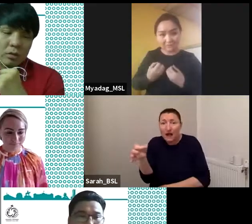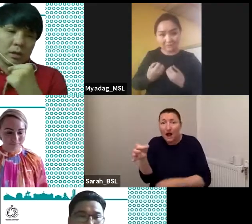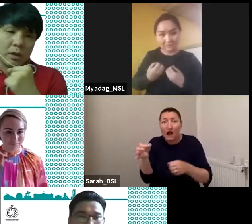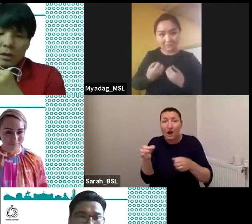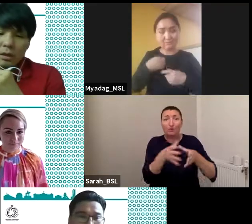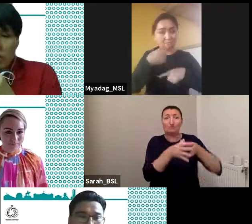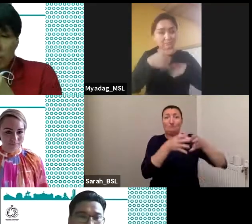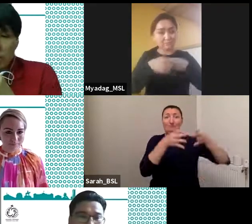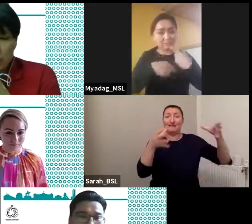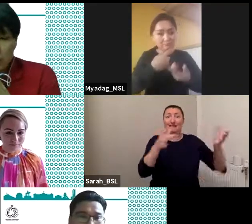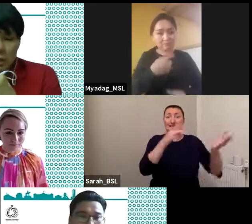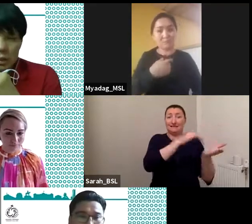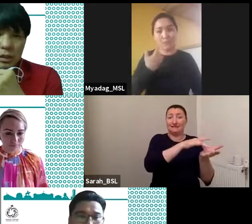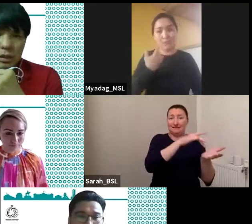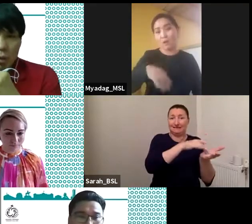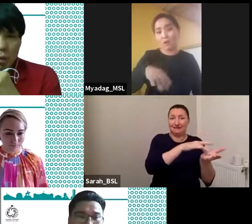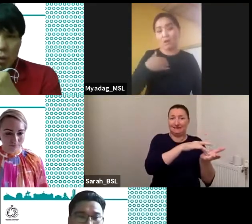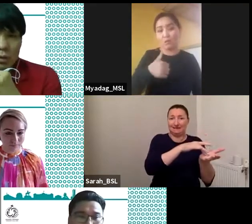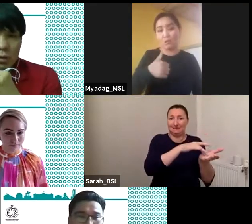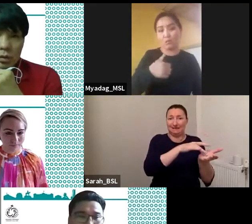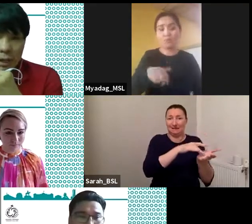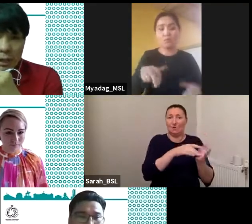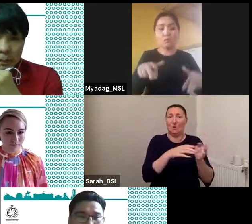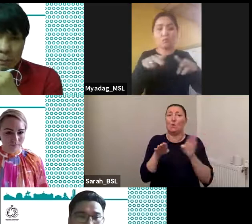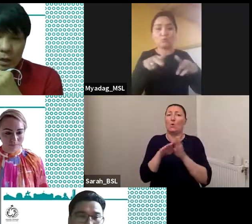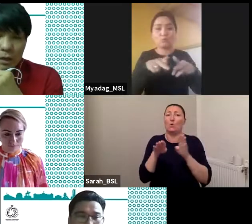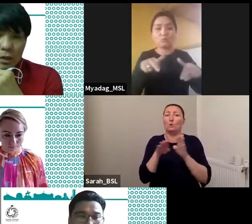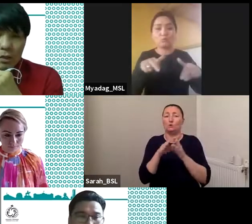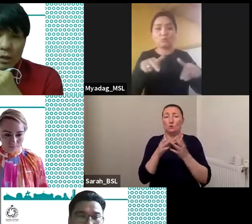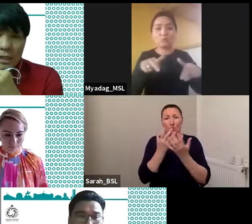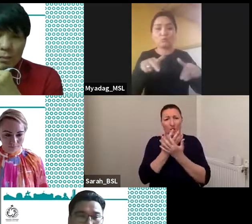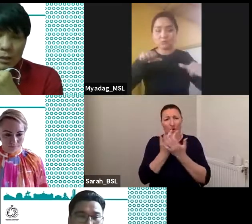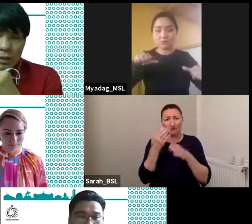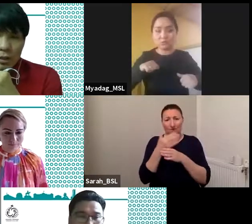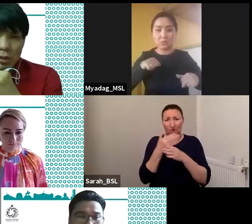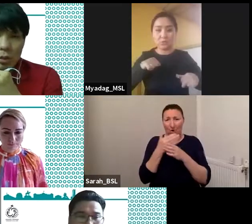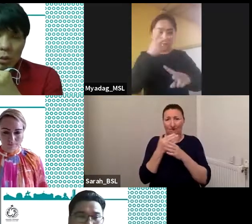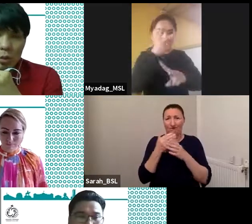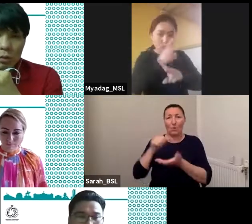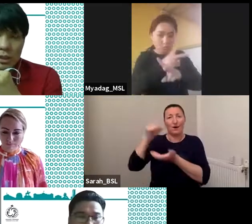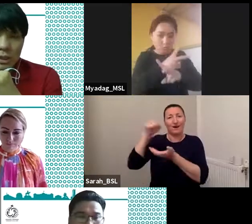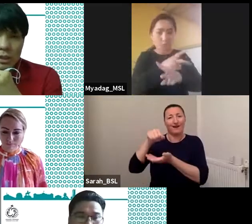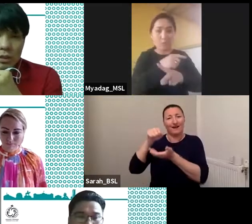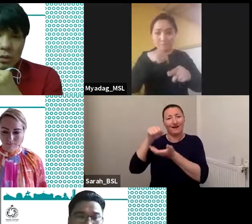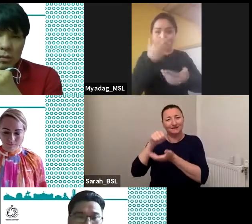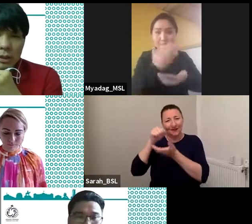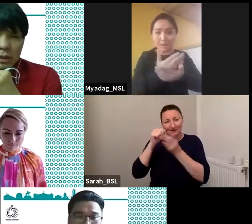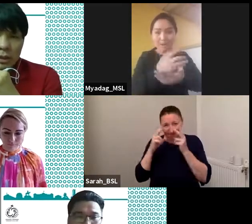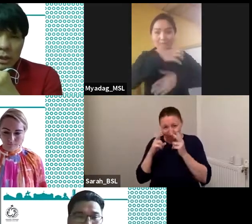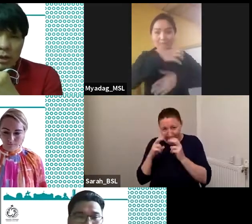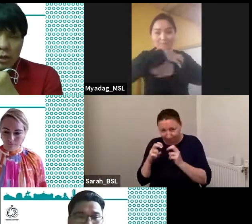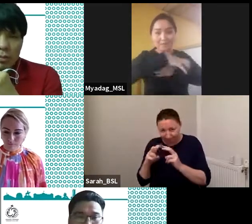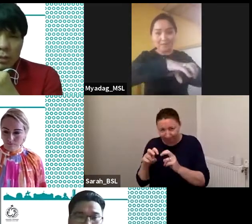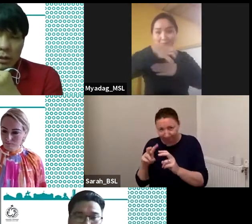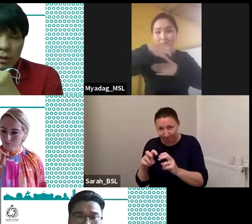ерөнхийдөө бол өөрчлөлт мөршөлтөд иргэдийн хууль эрхт бол байгаа. Одоо салбарын одоо хуулиуд дээр ч гэсэн